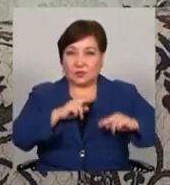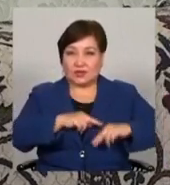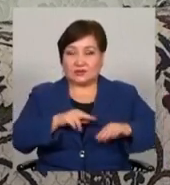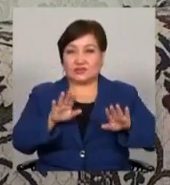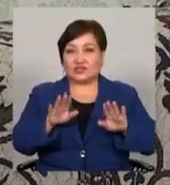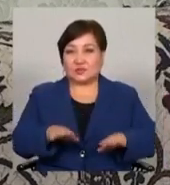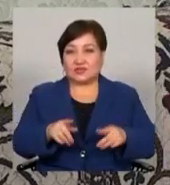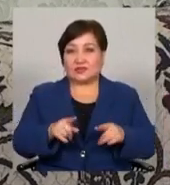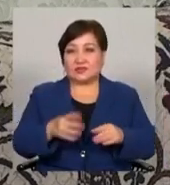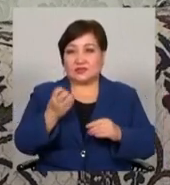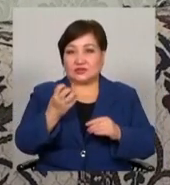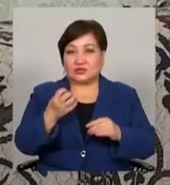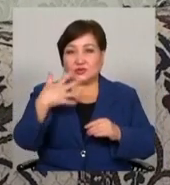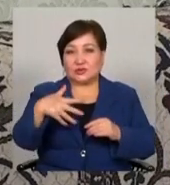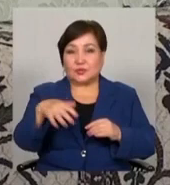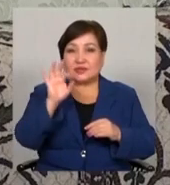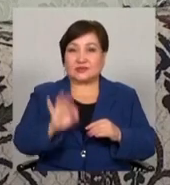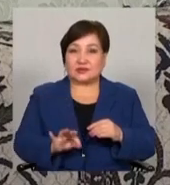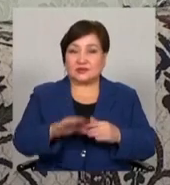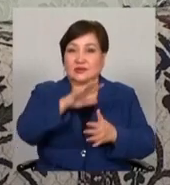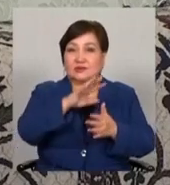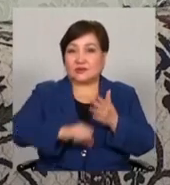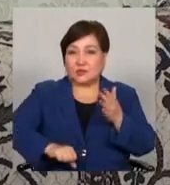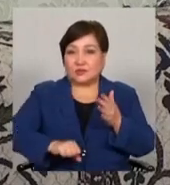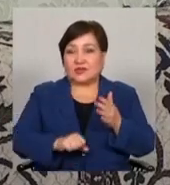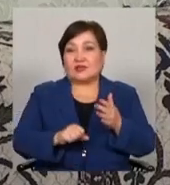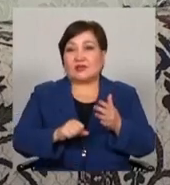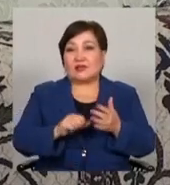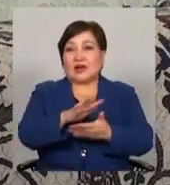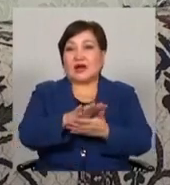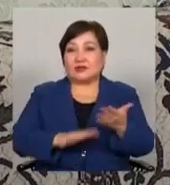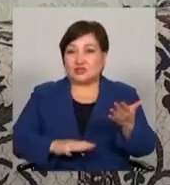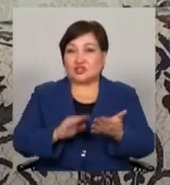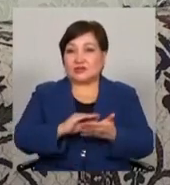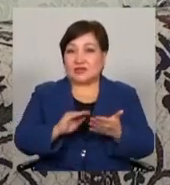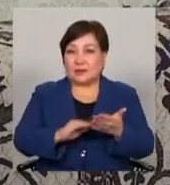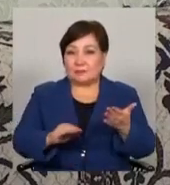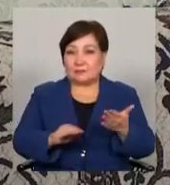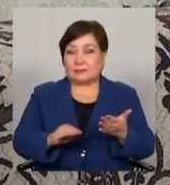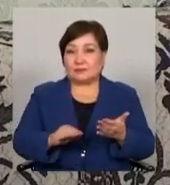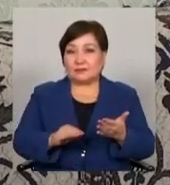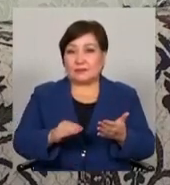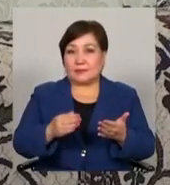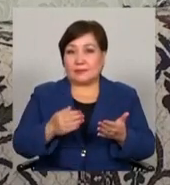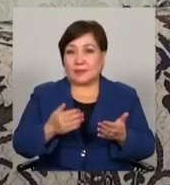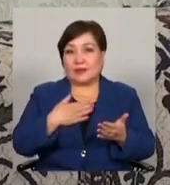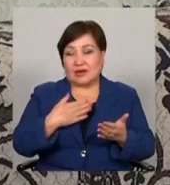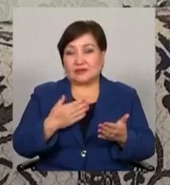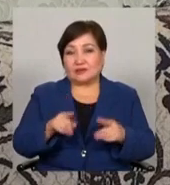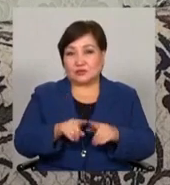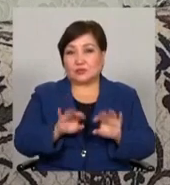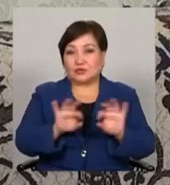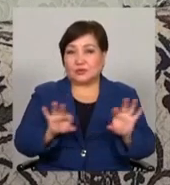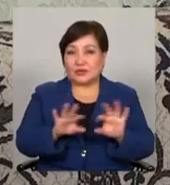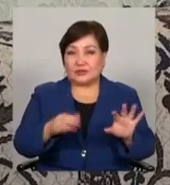50% ұстап отыратындай арыз жазам. Солай деп бізге маған түсіндірме берді. Мен